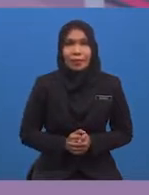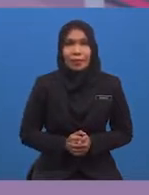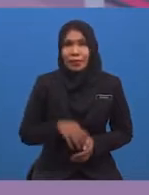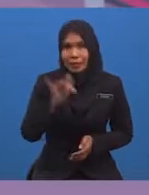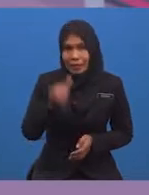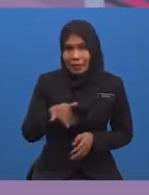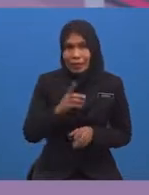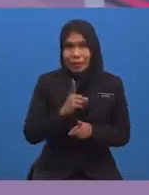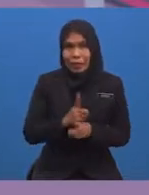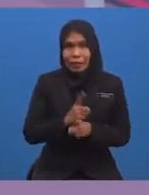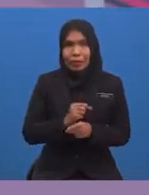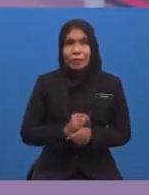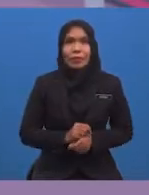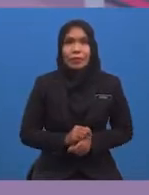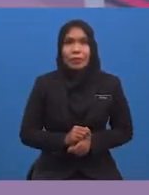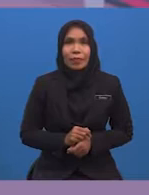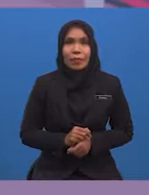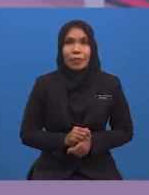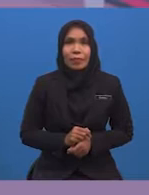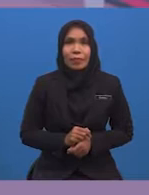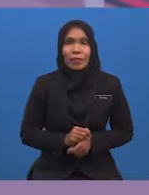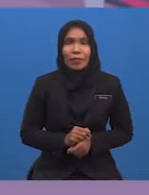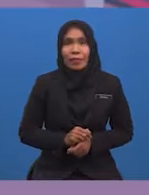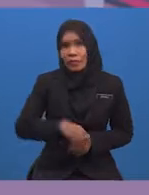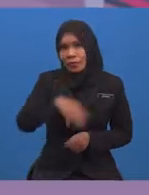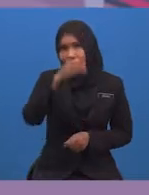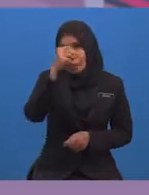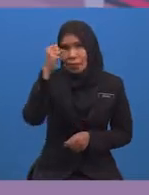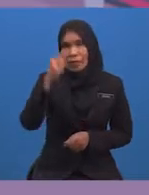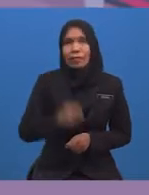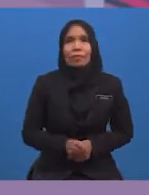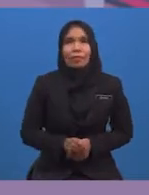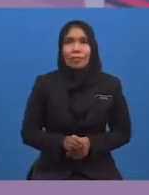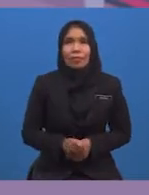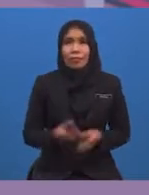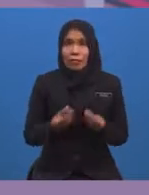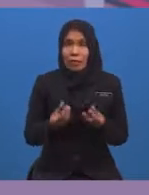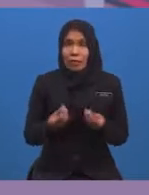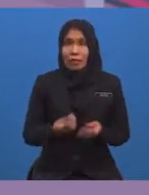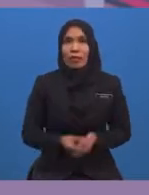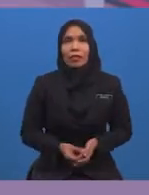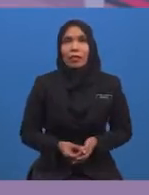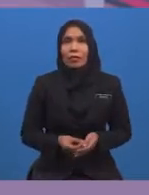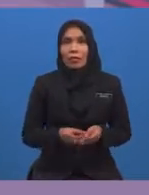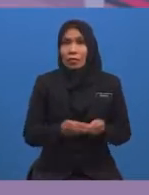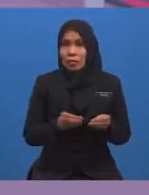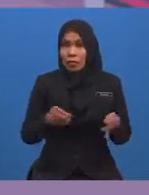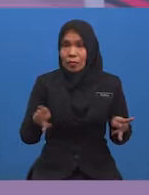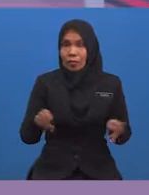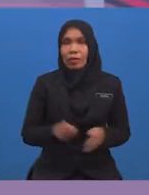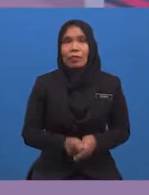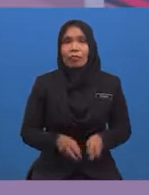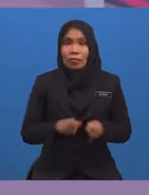Ya, betul murid-murid. Hal ini disebabkan tanah pamah adalah kawasan yang rata dan